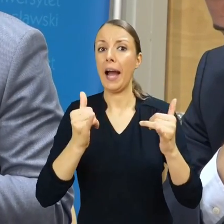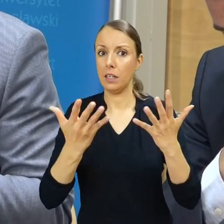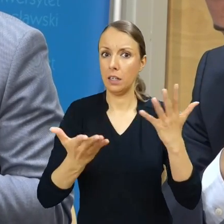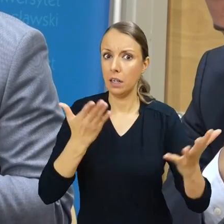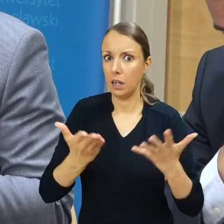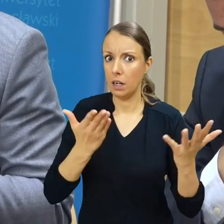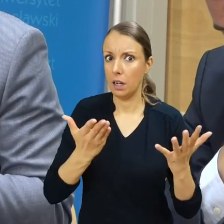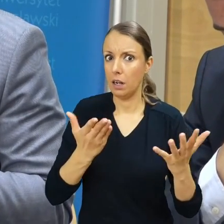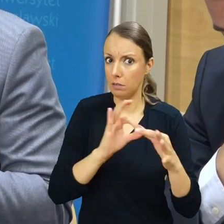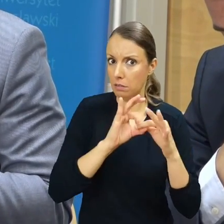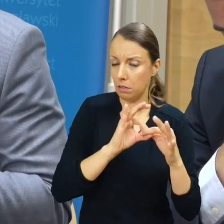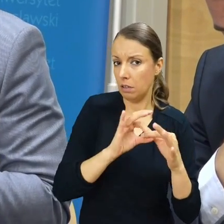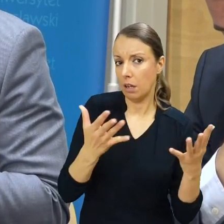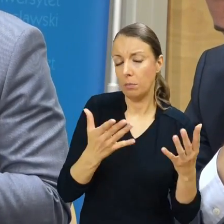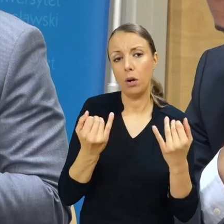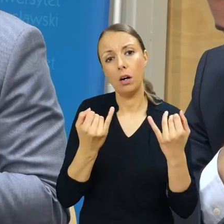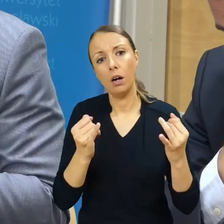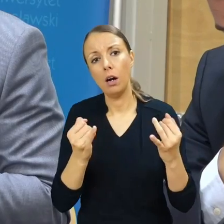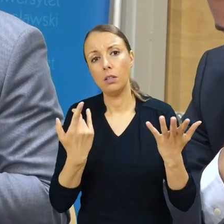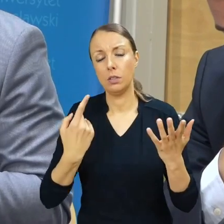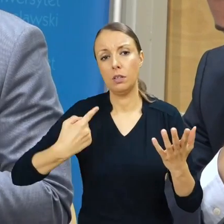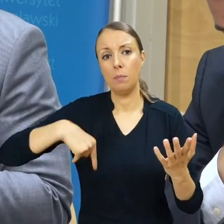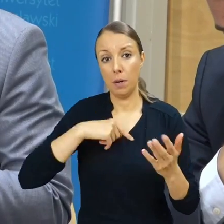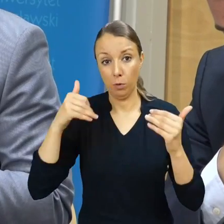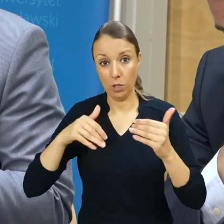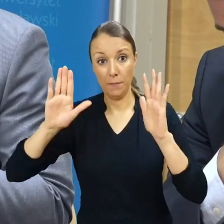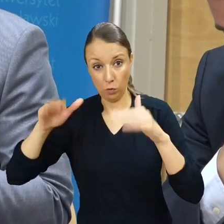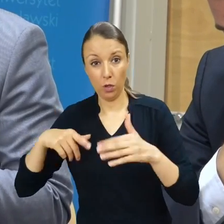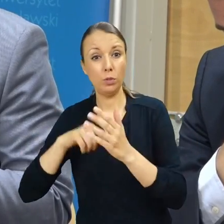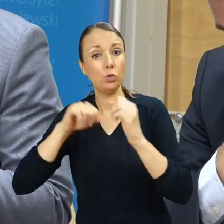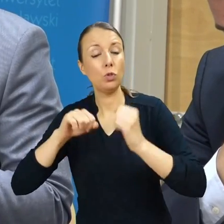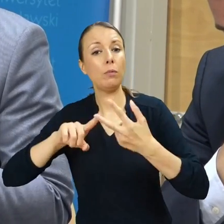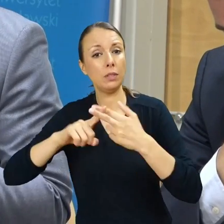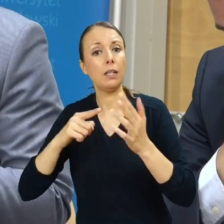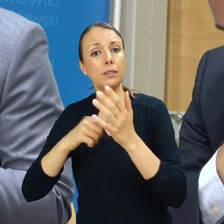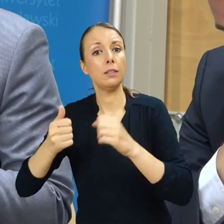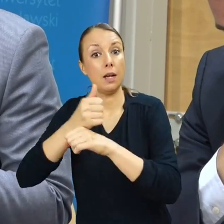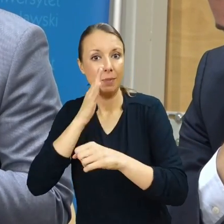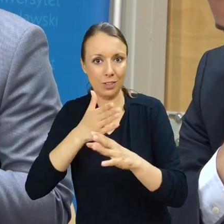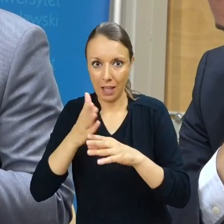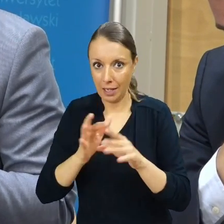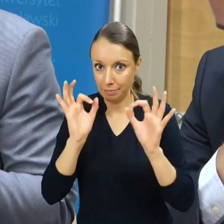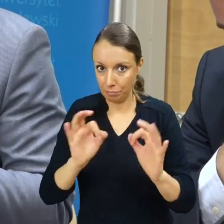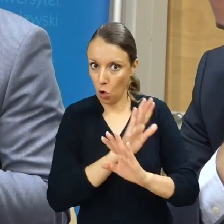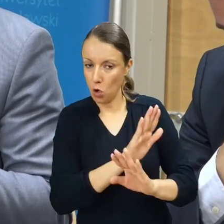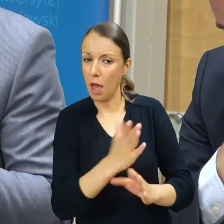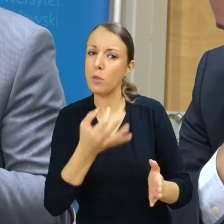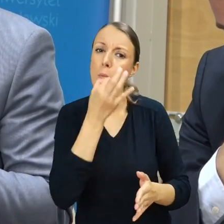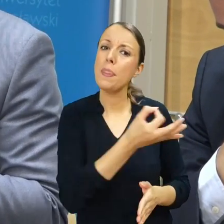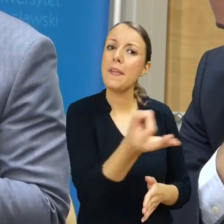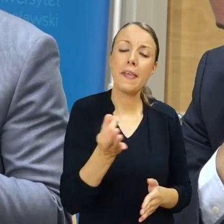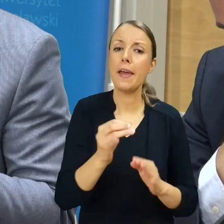szczególny, jakim sąd administracyjny jest, nadal efektywnie będzie chronił? Bo to jest pytanie do państwa, jakie są oczekiwania, prawda? No, że będzie